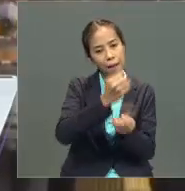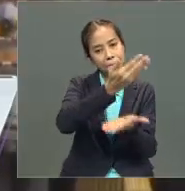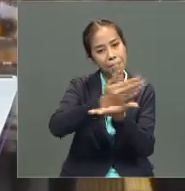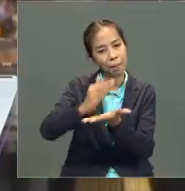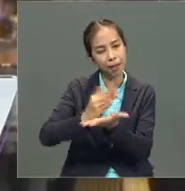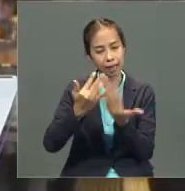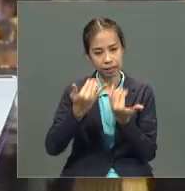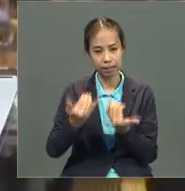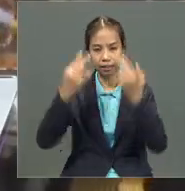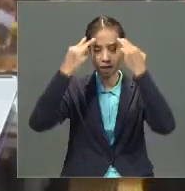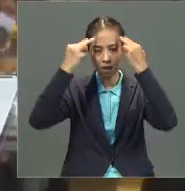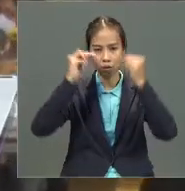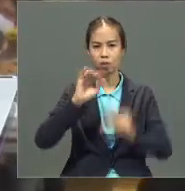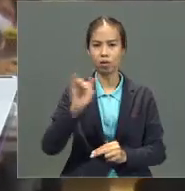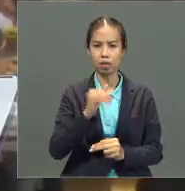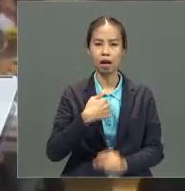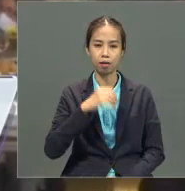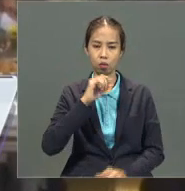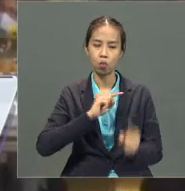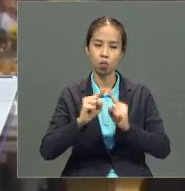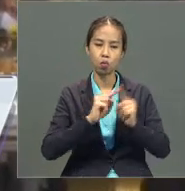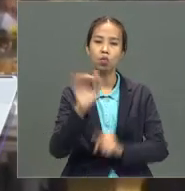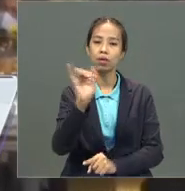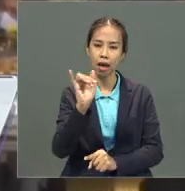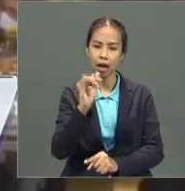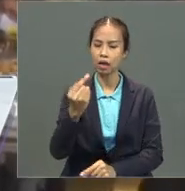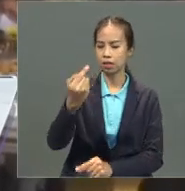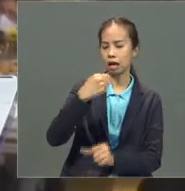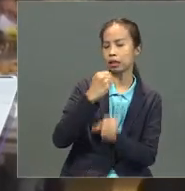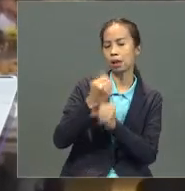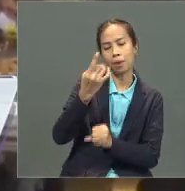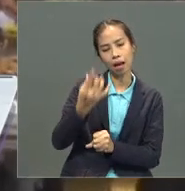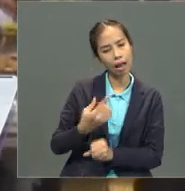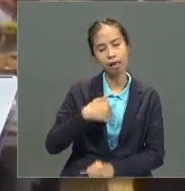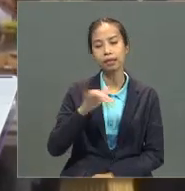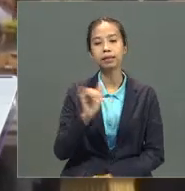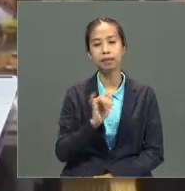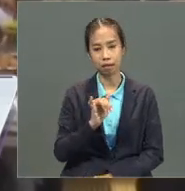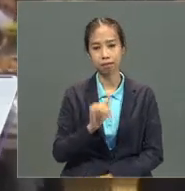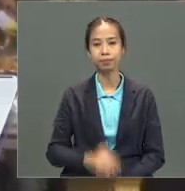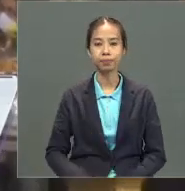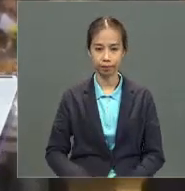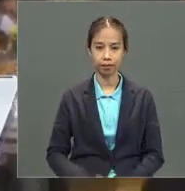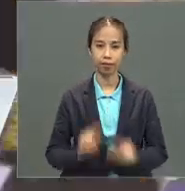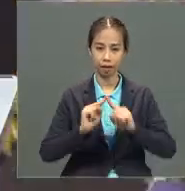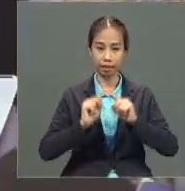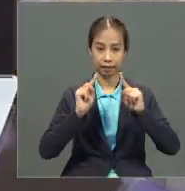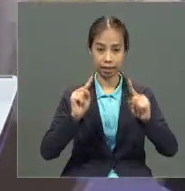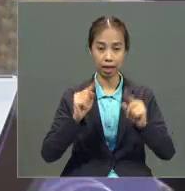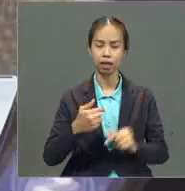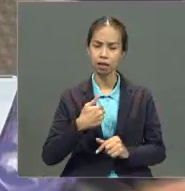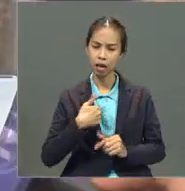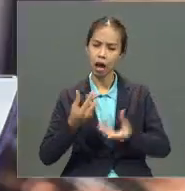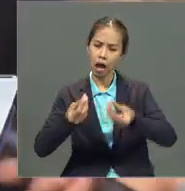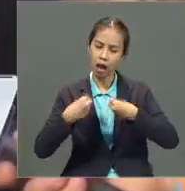กรัฐมนตรียังไม่ได้มีการพูดคุยหรือมอบหมายว่าจะให้กำกับดูแลในส่วนใดแต่ไม่ว่าจะได้รับมอบหม